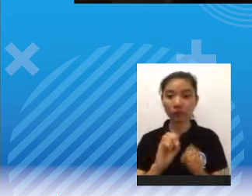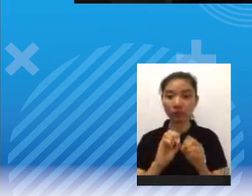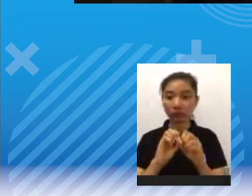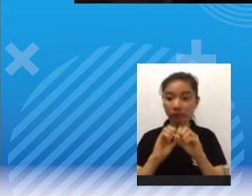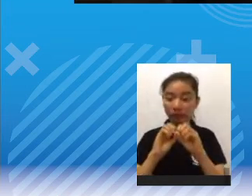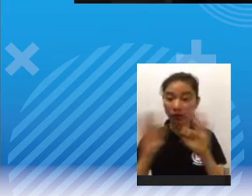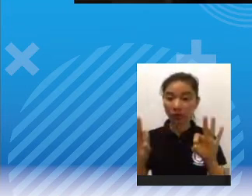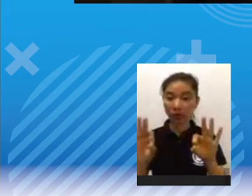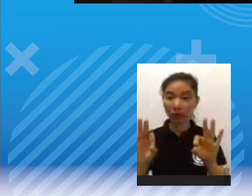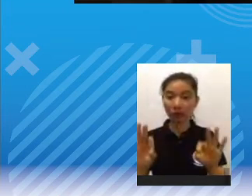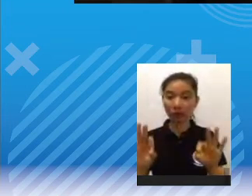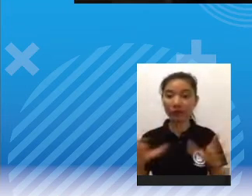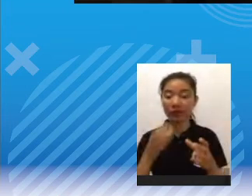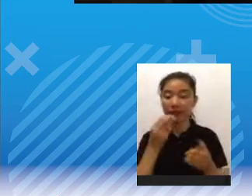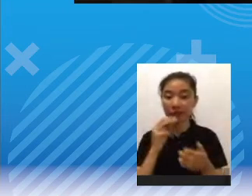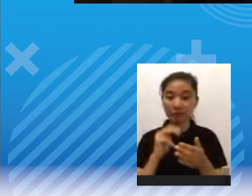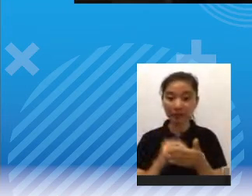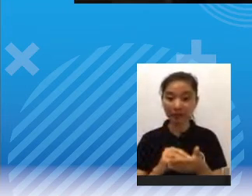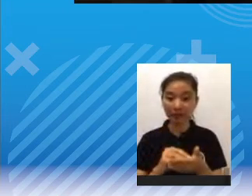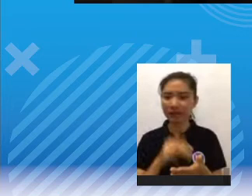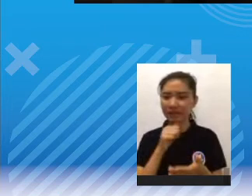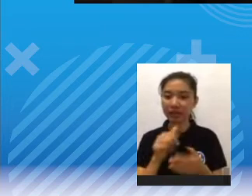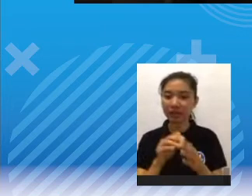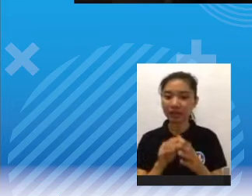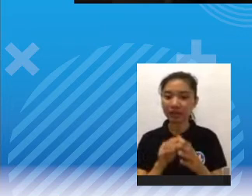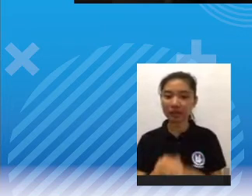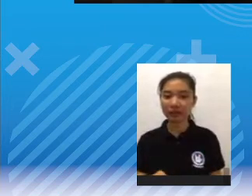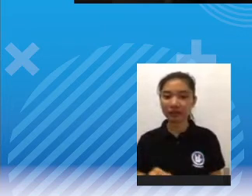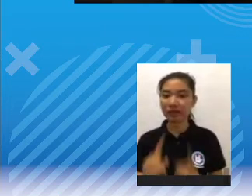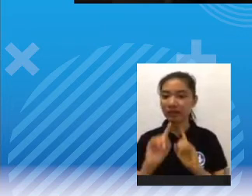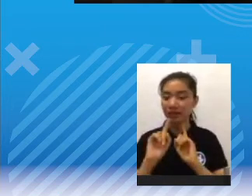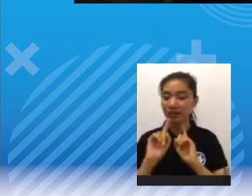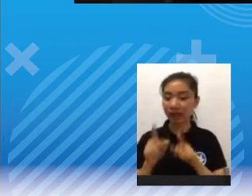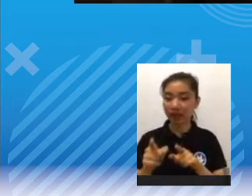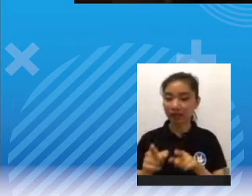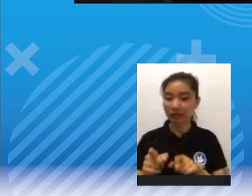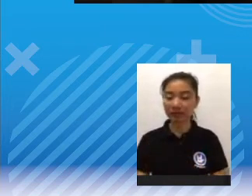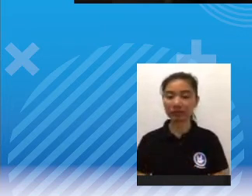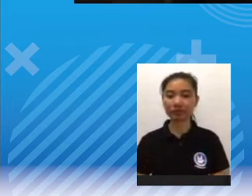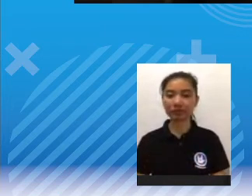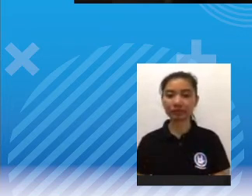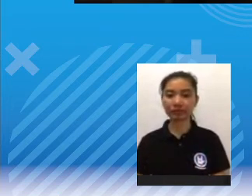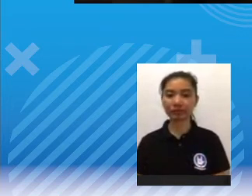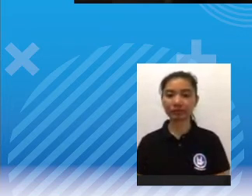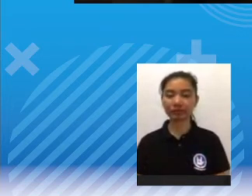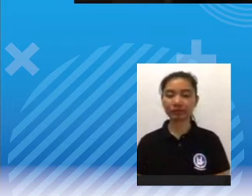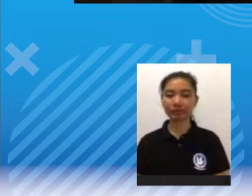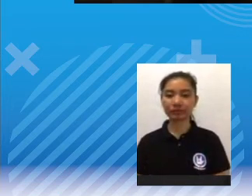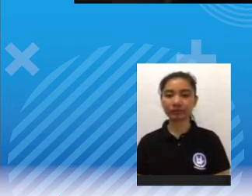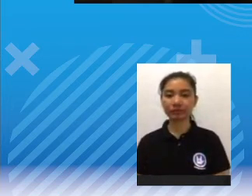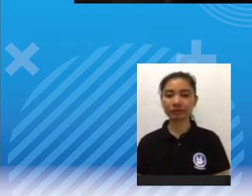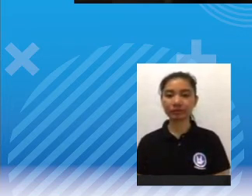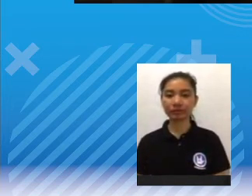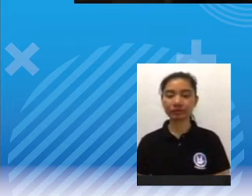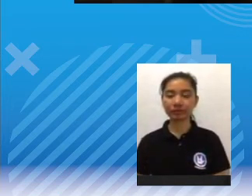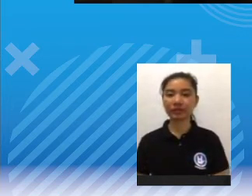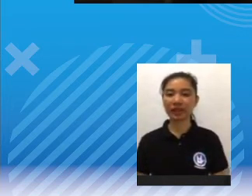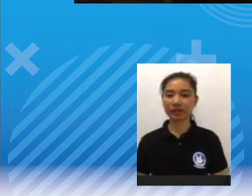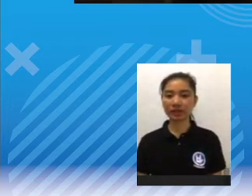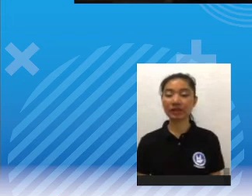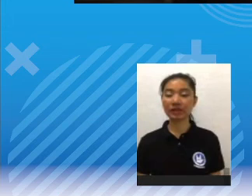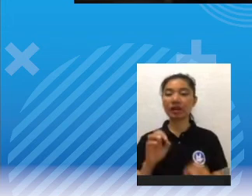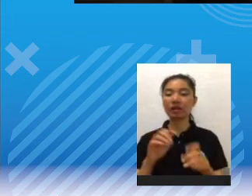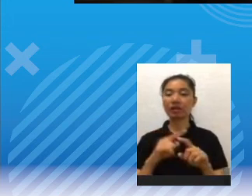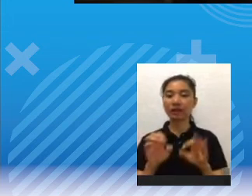ko sila binubuksan ng 5 o'clock or beyond 5 o'clock. Except na lang kapag merong kailangan talaga na urgent, no?